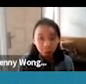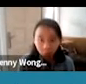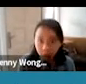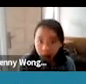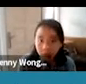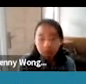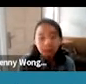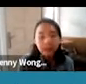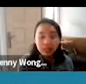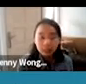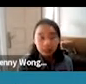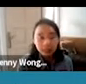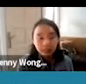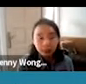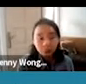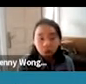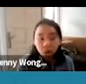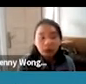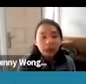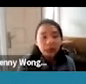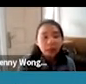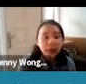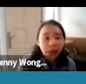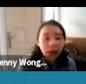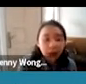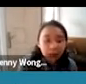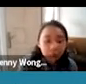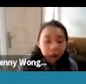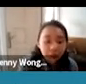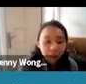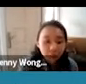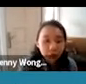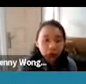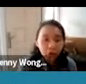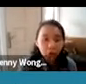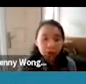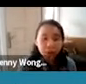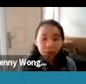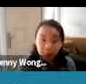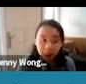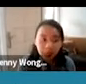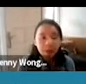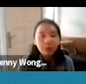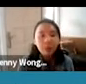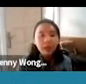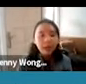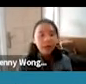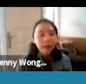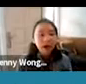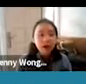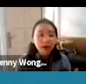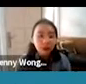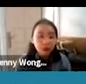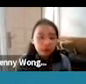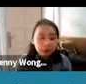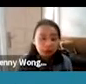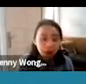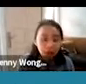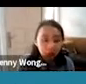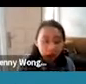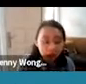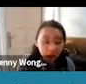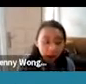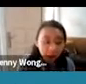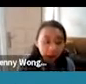pertama benar dan akurat dia jelas dan tidak ambigu tidak menghilangkan atau menyembunyikan informasi penting membandingkan barang dan atau